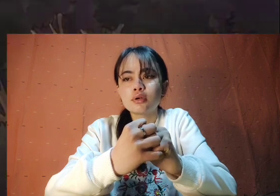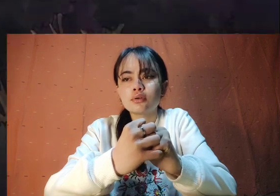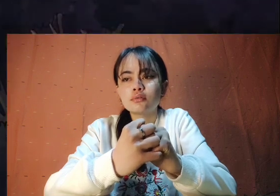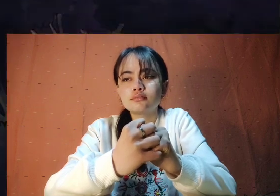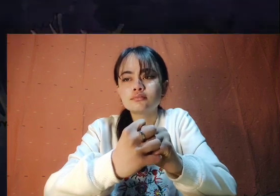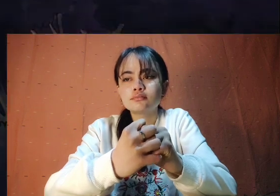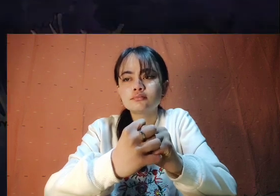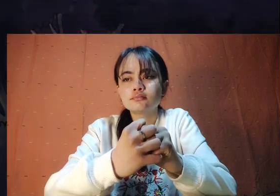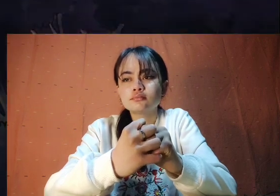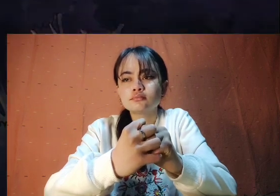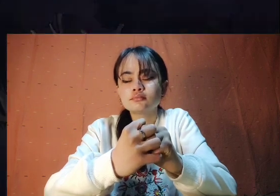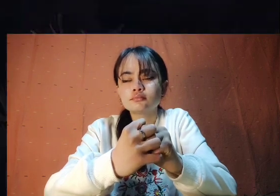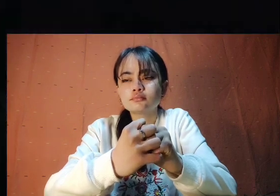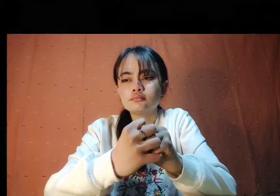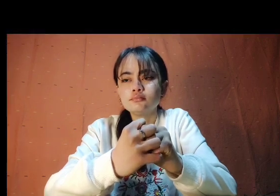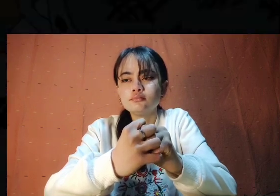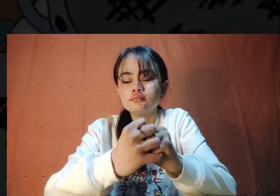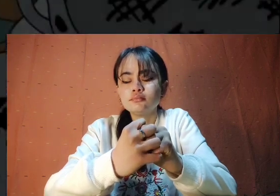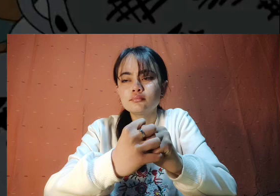बेलुका भयो